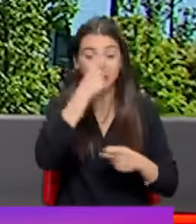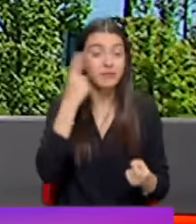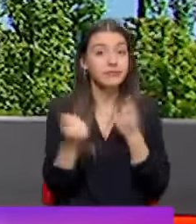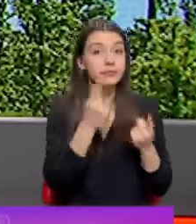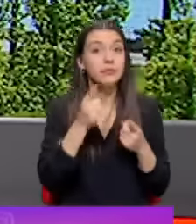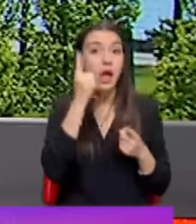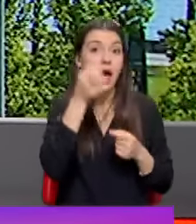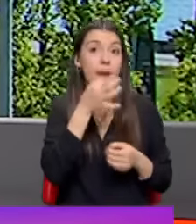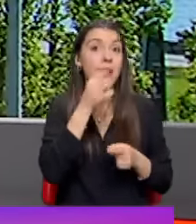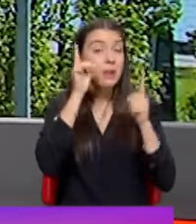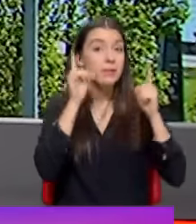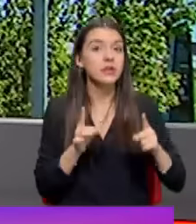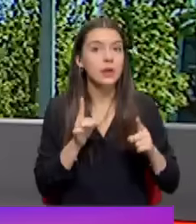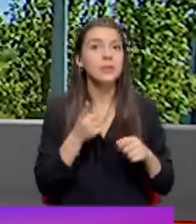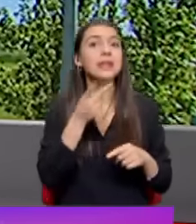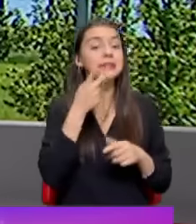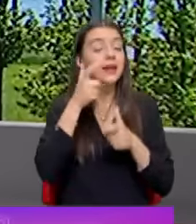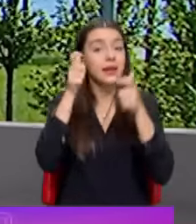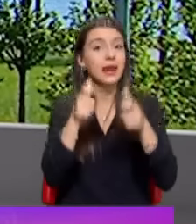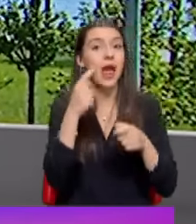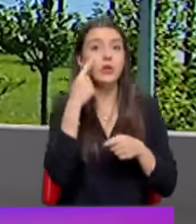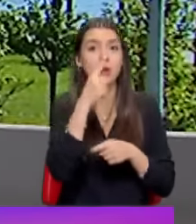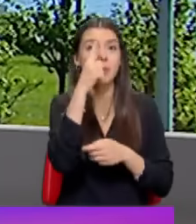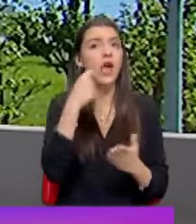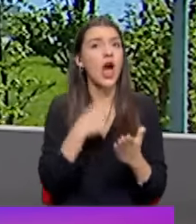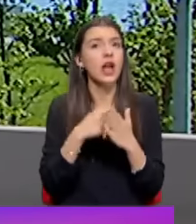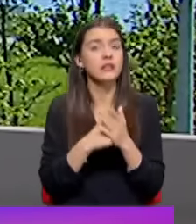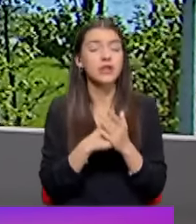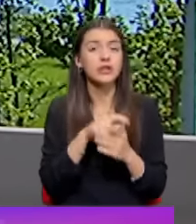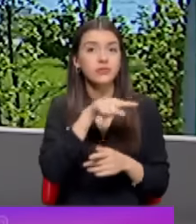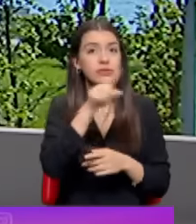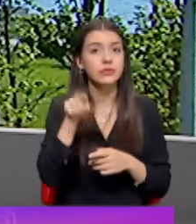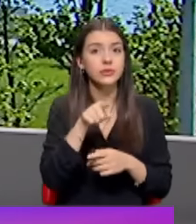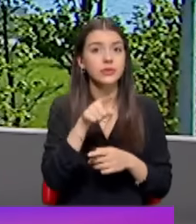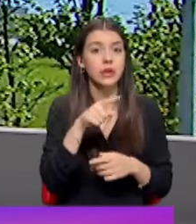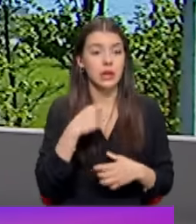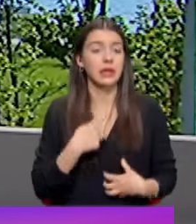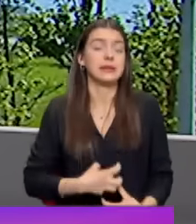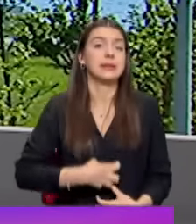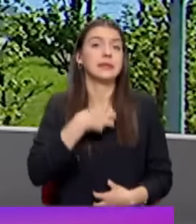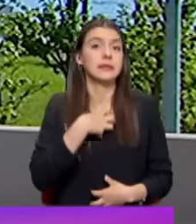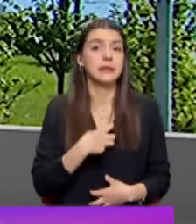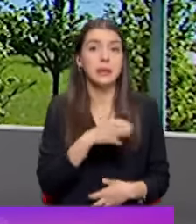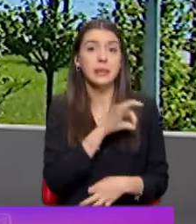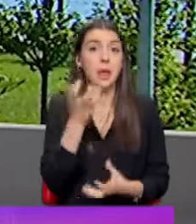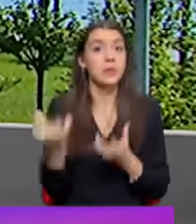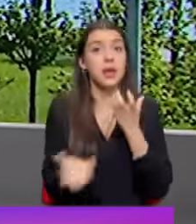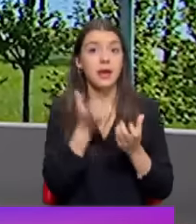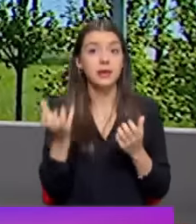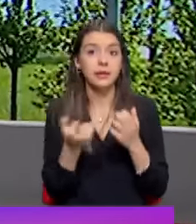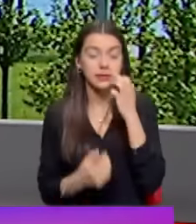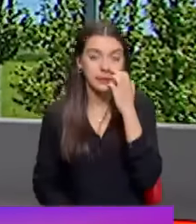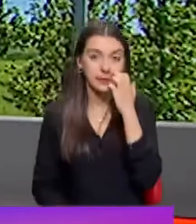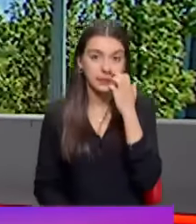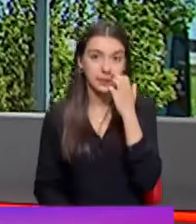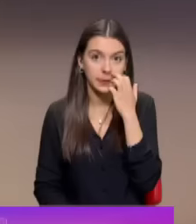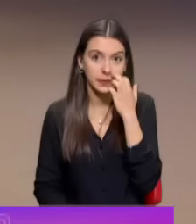her zamanki gibi. Sarıyer'de bir alışveriş merkezinde yürekleri ağza getiren yangın.